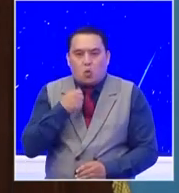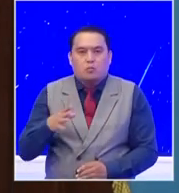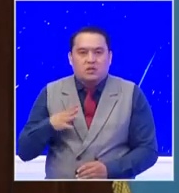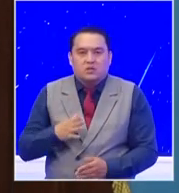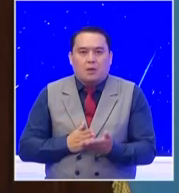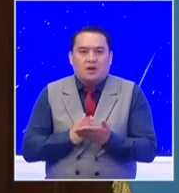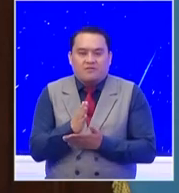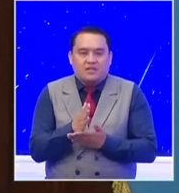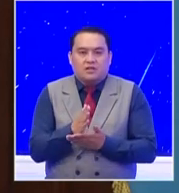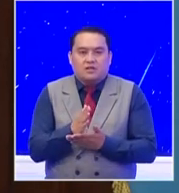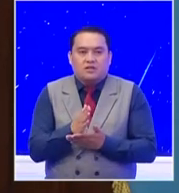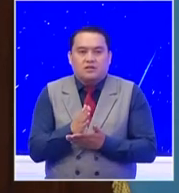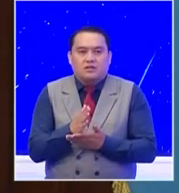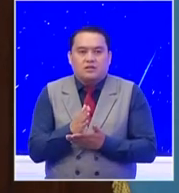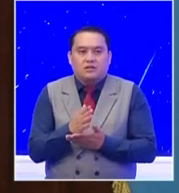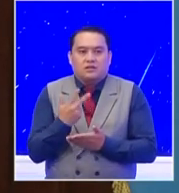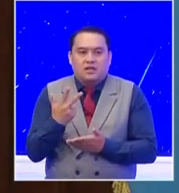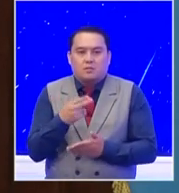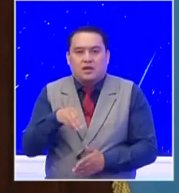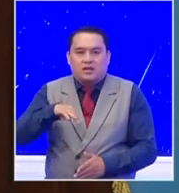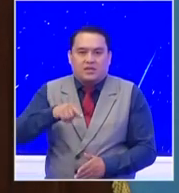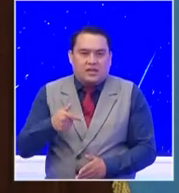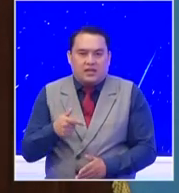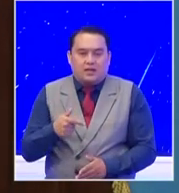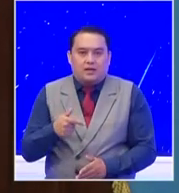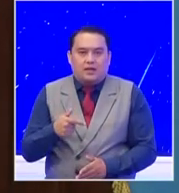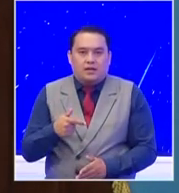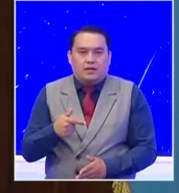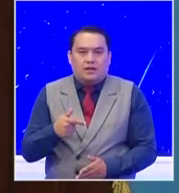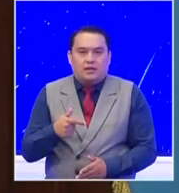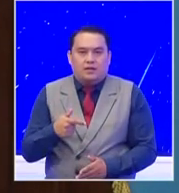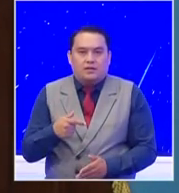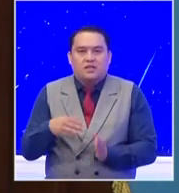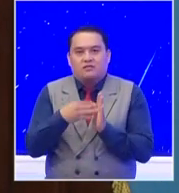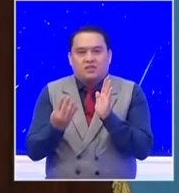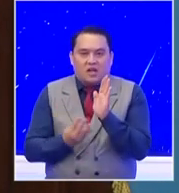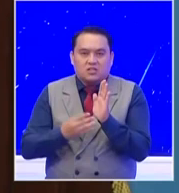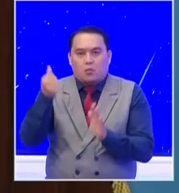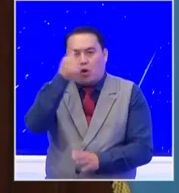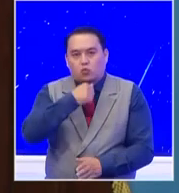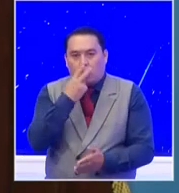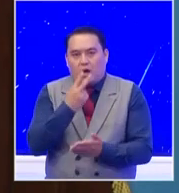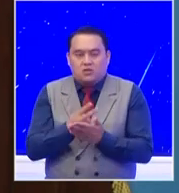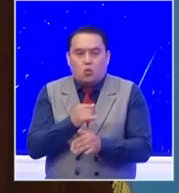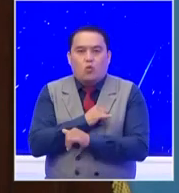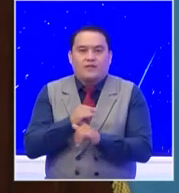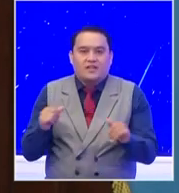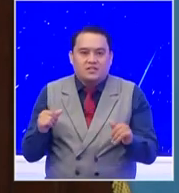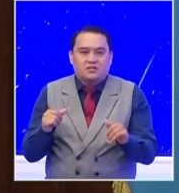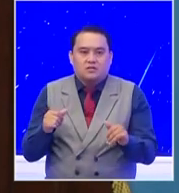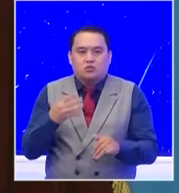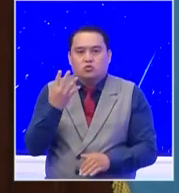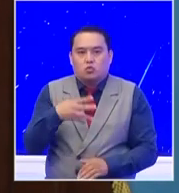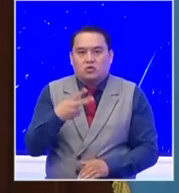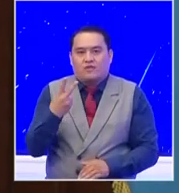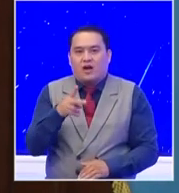было направлено 0,3 миллиарда тенге, то в 2019 году этот показатель увеличился в 42